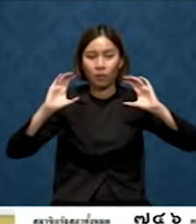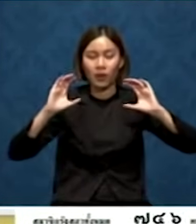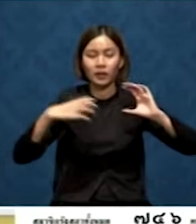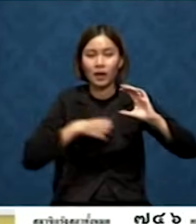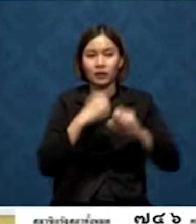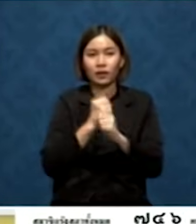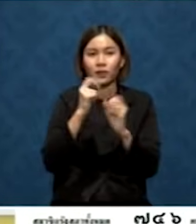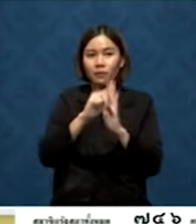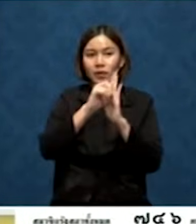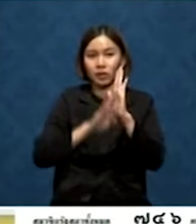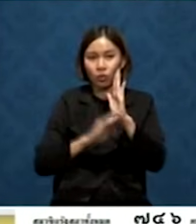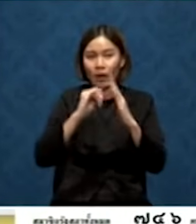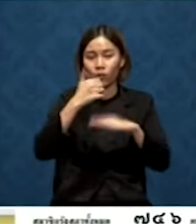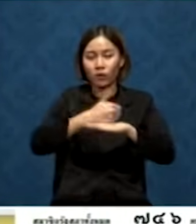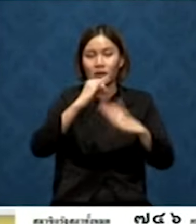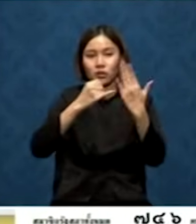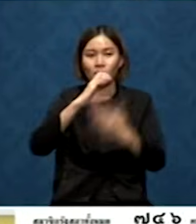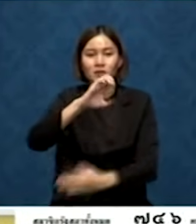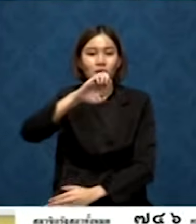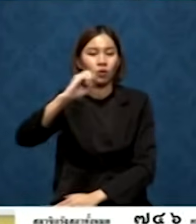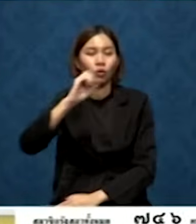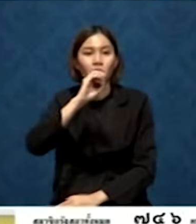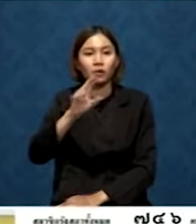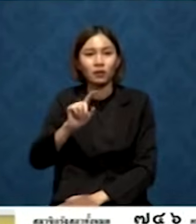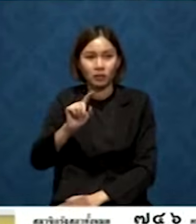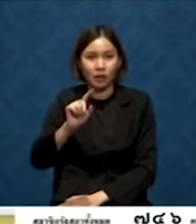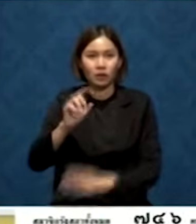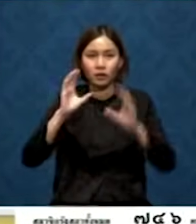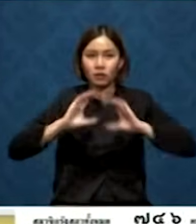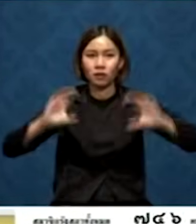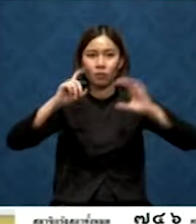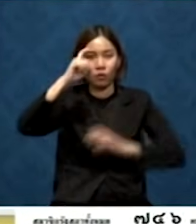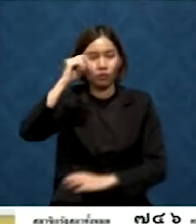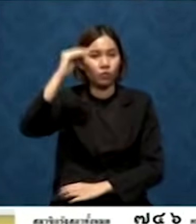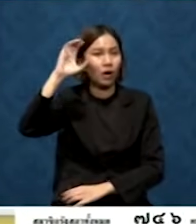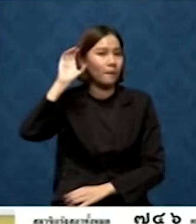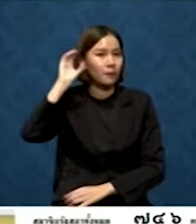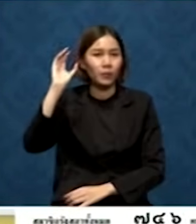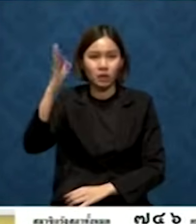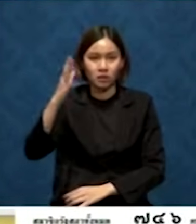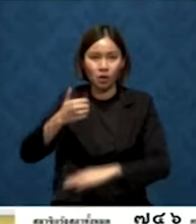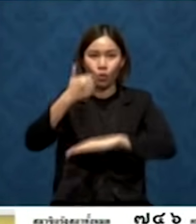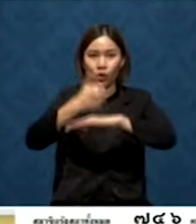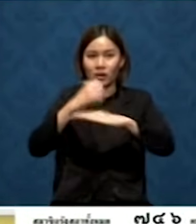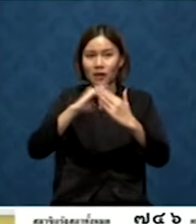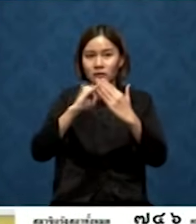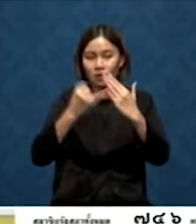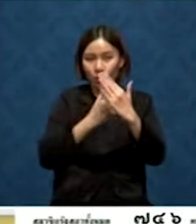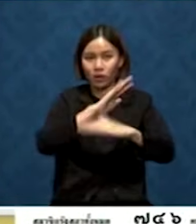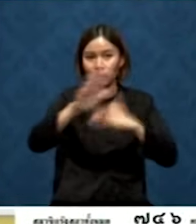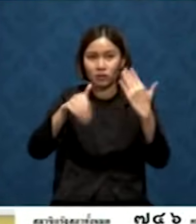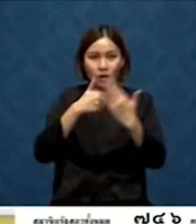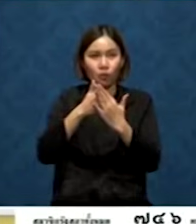จะเดินหน้านโยบายผู้ว่า CEOจึงเป็นการยืนยันครับว่ารัฐบาลเสียหายนั้นไม่เชื่อครับเพราะผู้บริหารสูงสุดของทุกจังหวัดนั้น